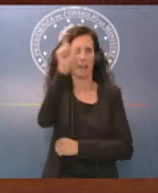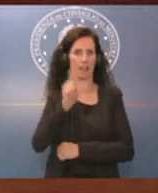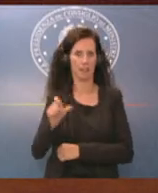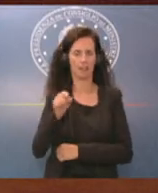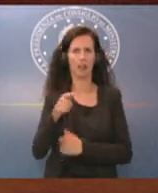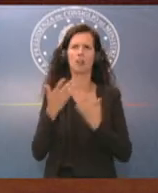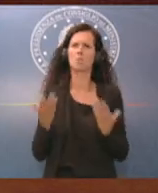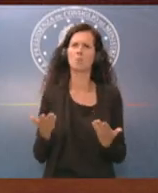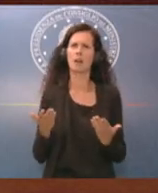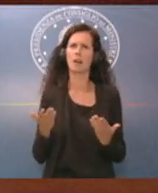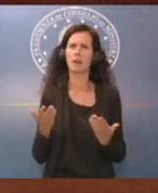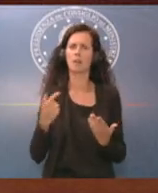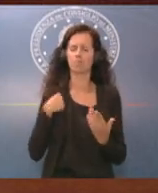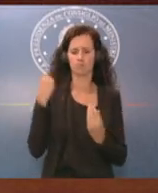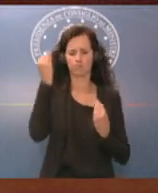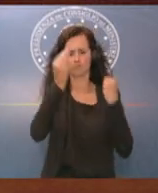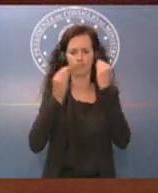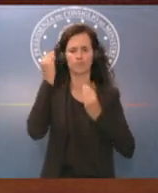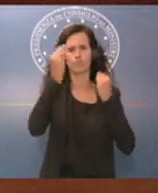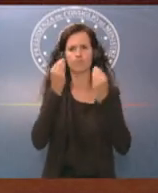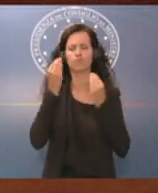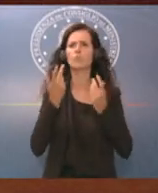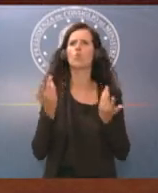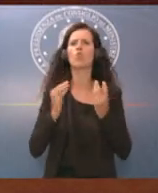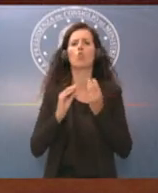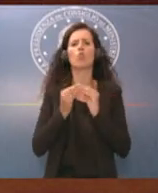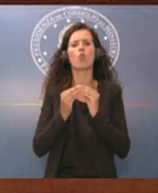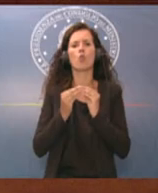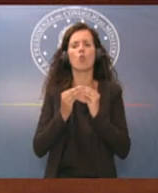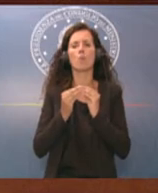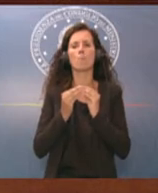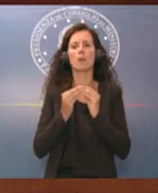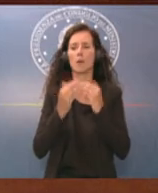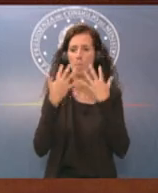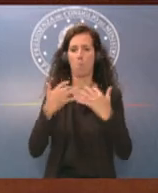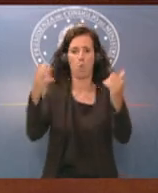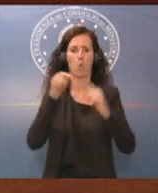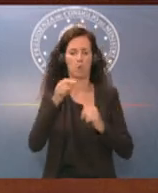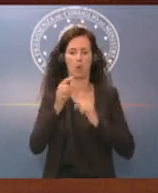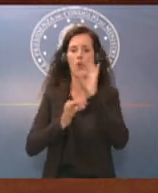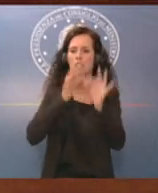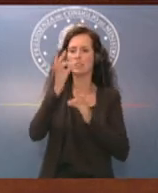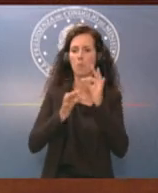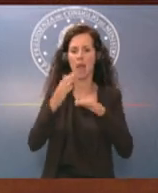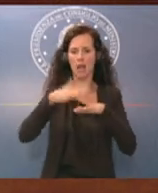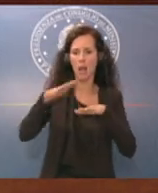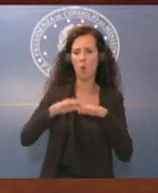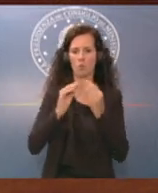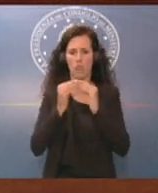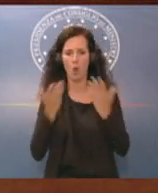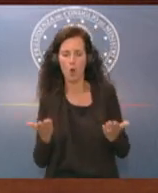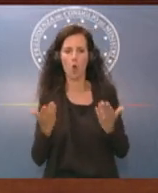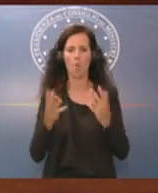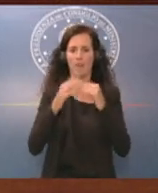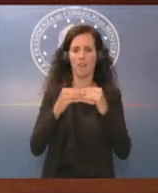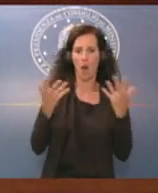come poi arriviamo a spiegare a tutta la platea che utilizzerà il CUDE, che cosa fare, come fare,